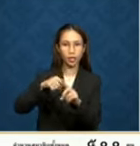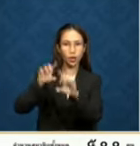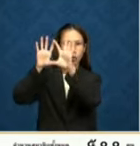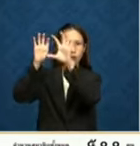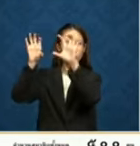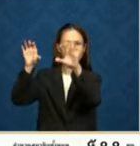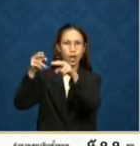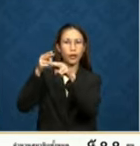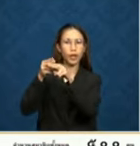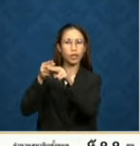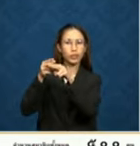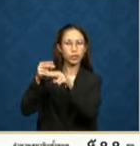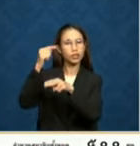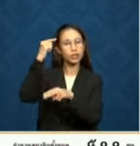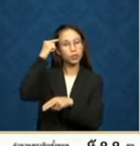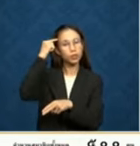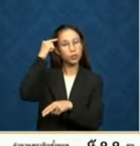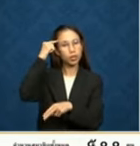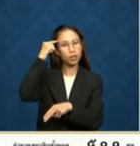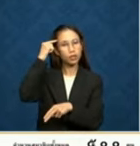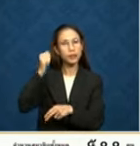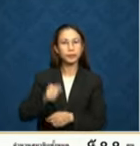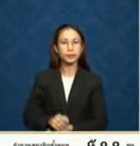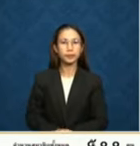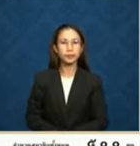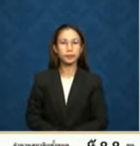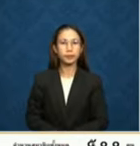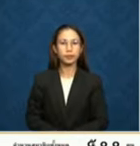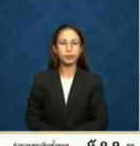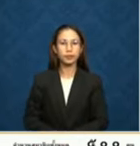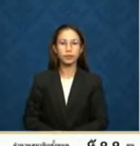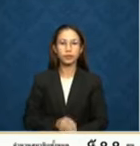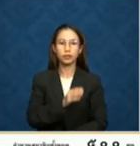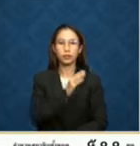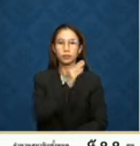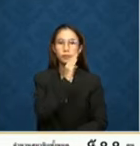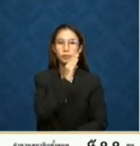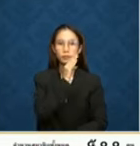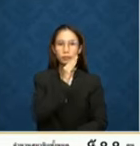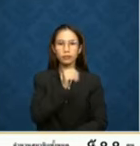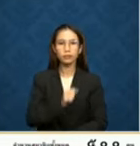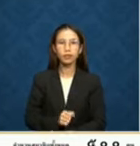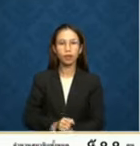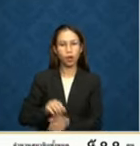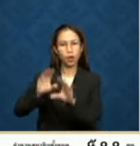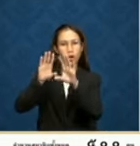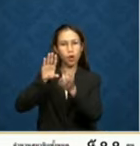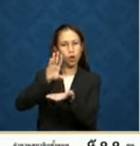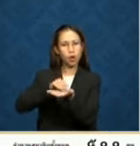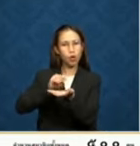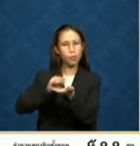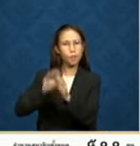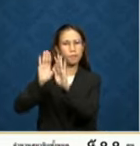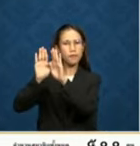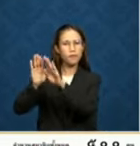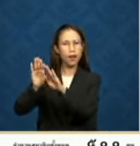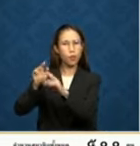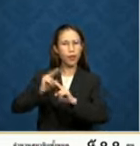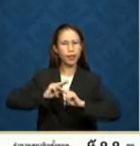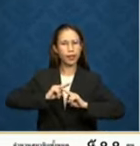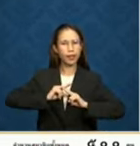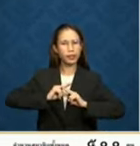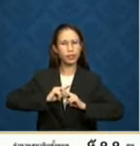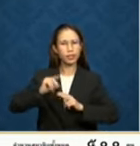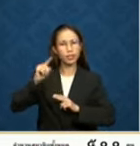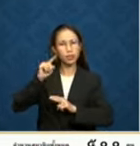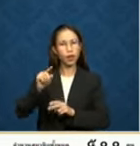นกคุมค่ามากกว่าแ่นอนครัแต่ทประทานอจะมคำถามว่า เอาข้มลรไปเกบไทเอกชน มจะปลดภ